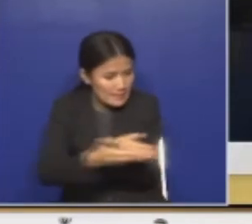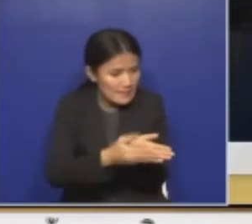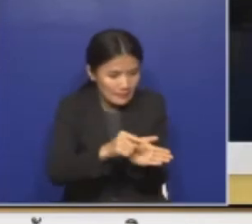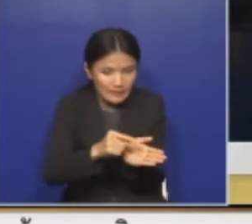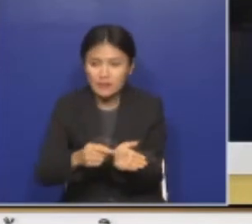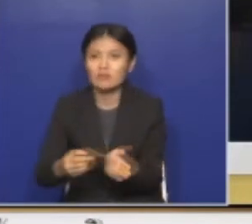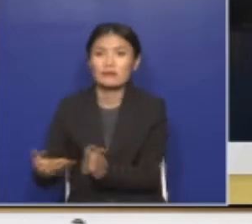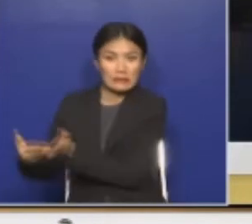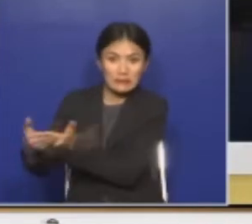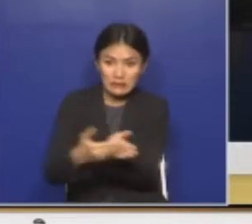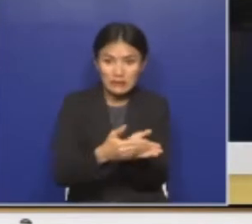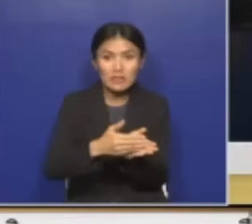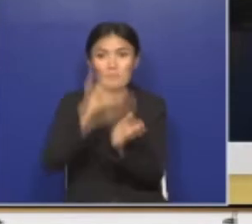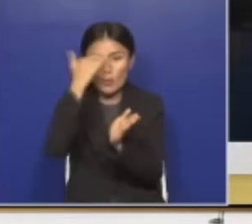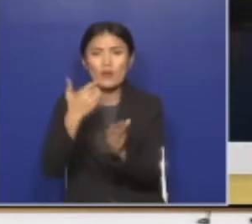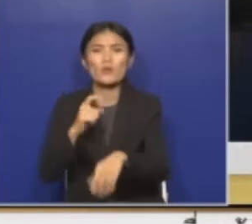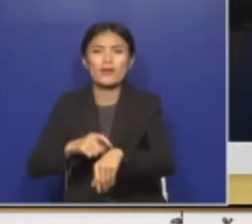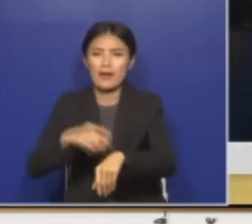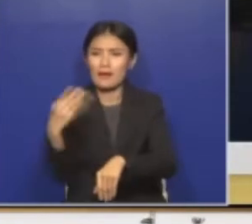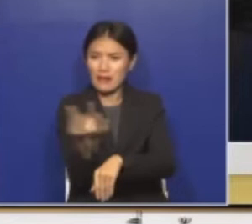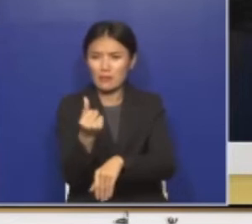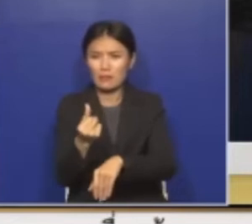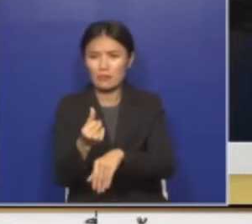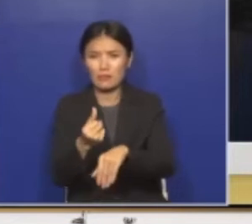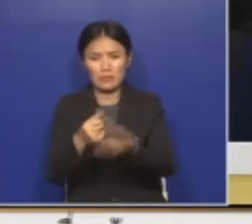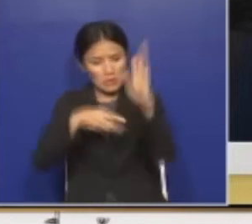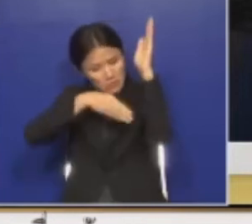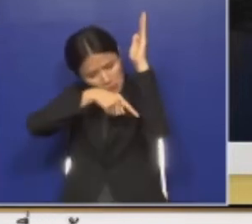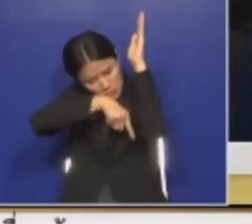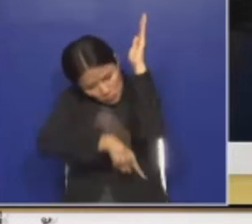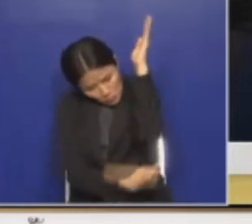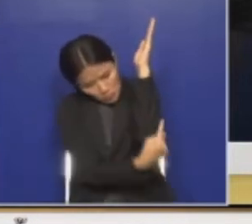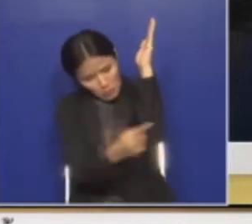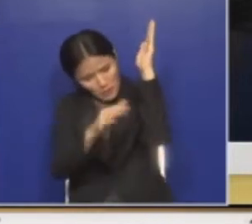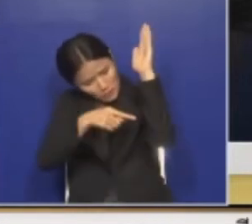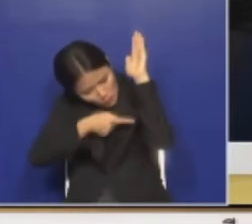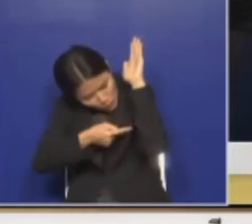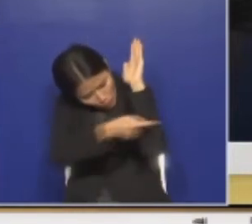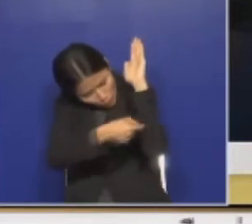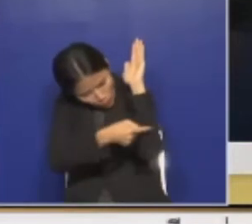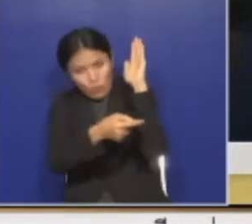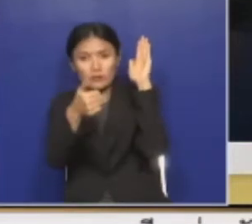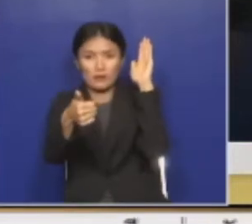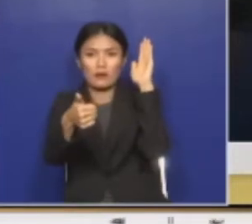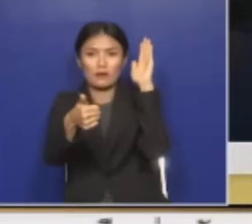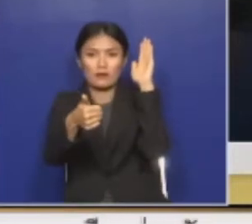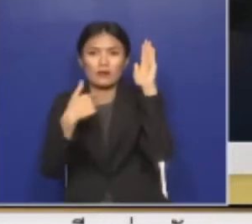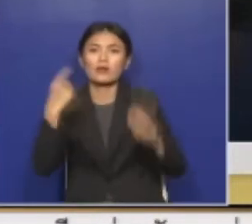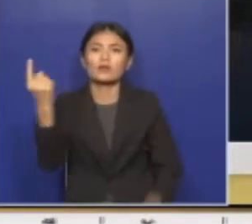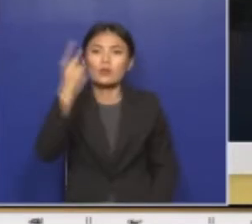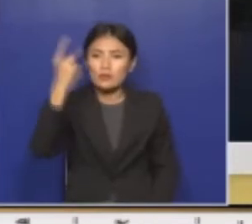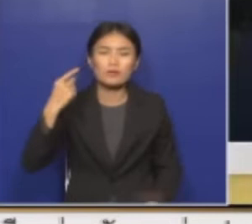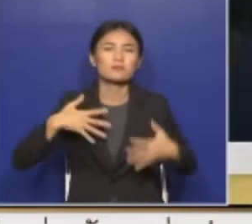ผ่านมาที่นี่ได้เพราะประหยัดเวลาก็ขับรถค่าใช้จ่ายดังนั้นนะครับการท่องเที่ยวจะสะดวกสบาย